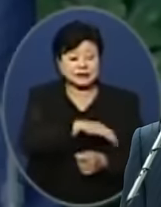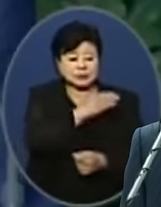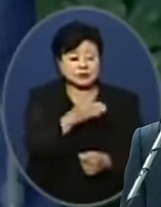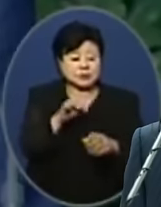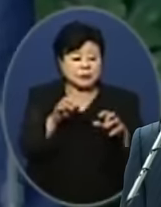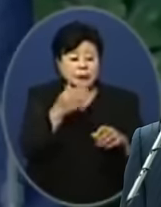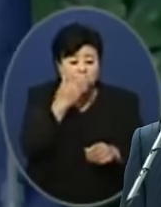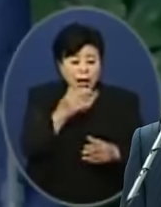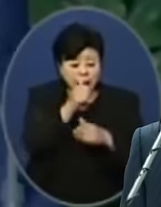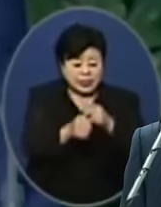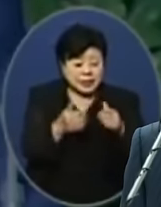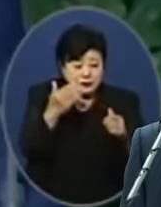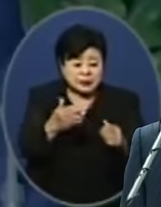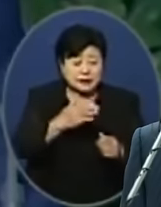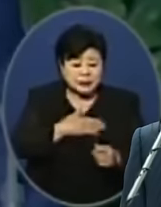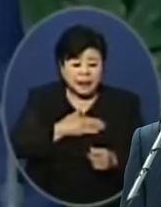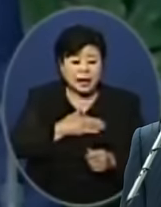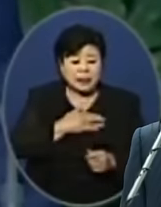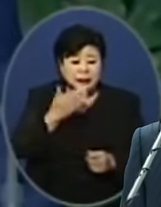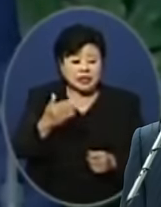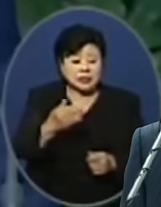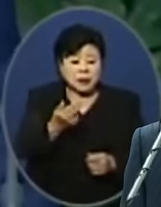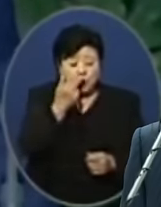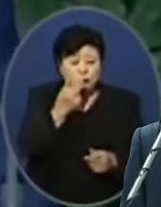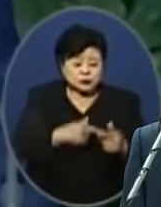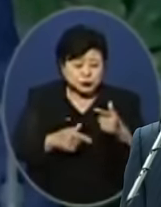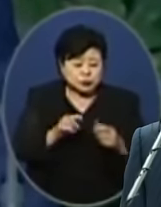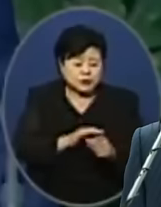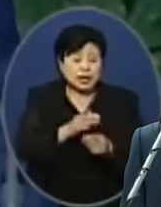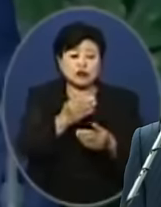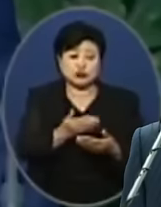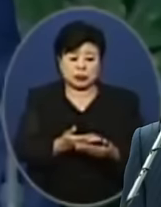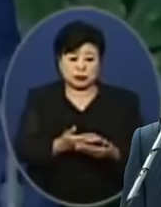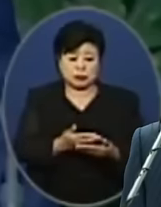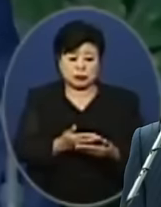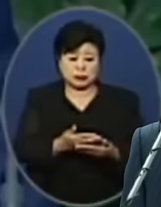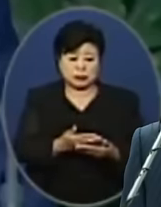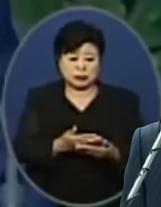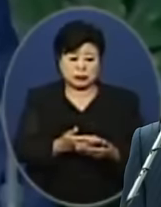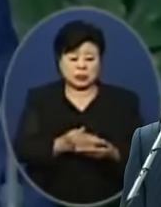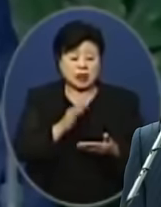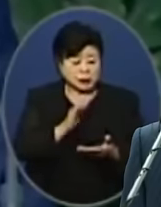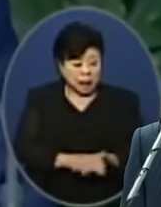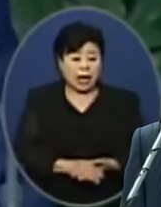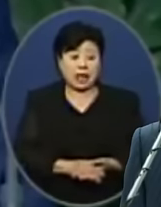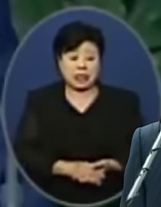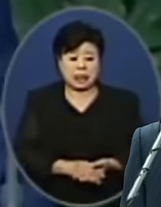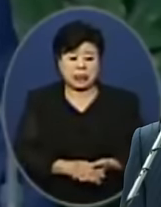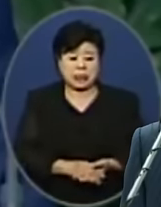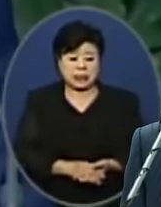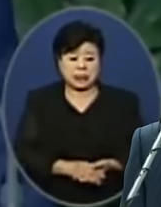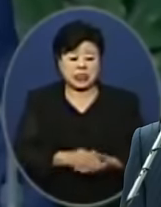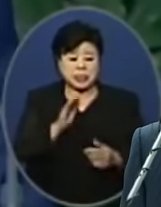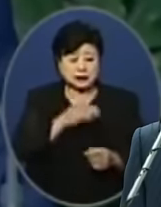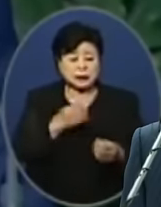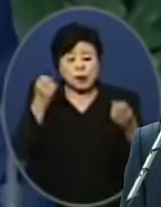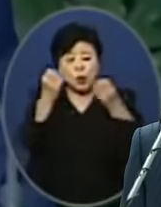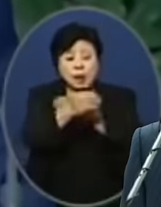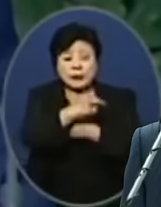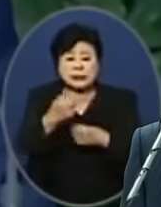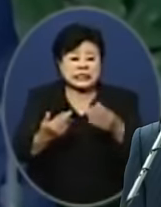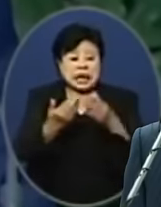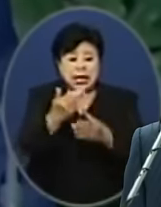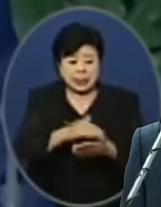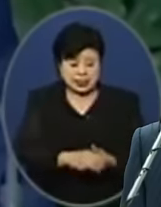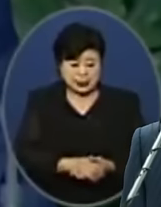전지전능 무소부지하신 하나님이 나를 당신의 목숨처럼 사랑해 주신다. 야, 잘못 오해하면 큰일